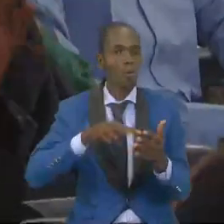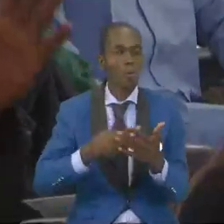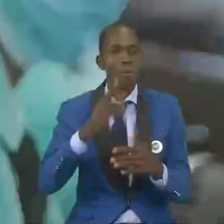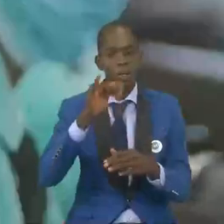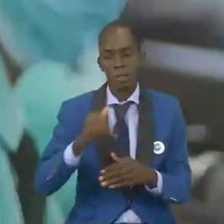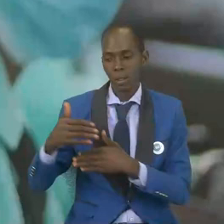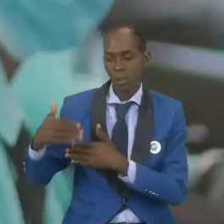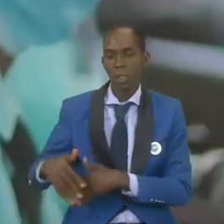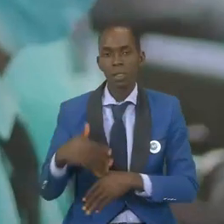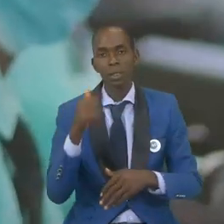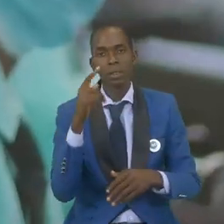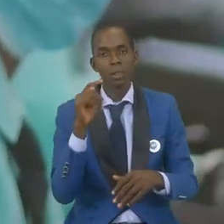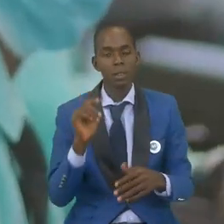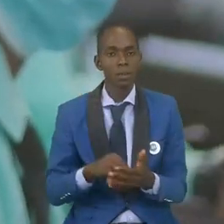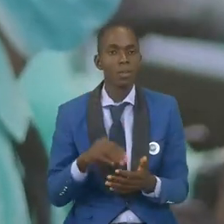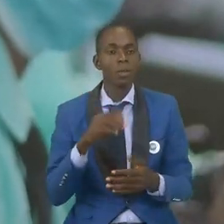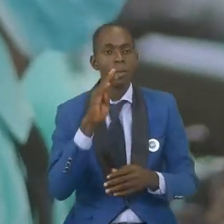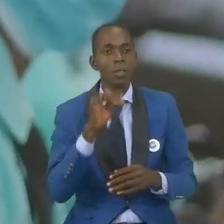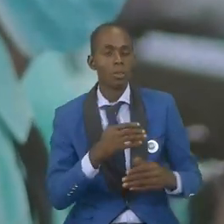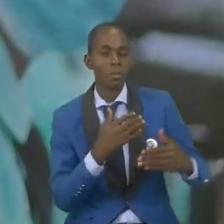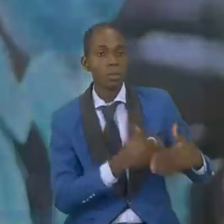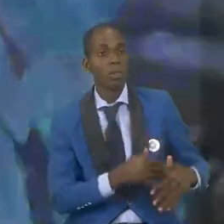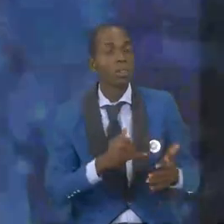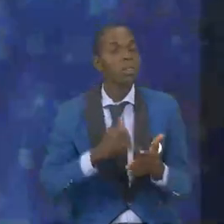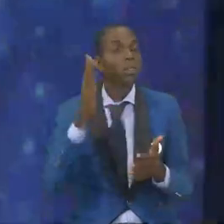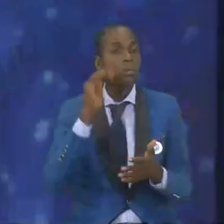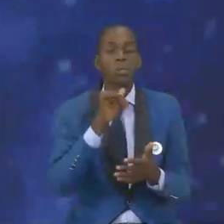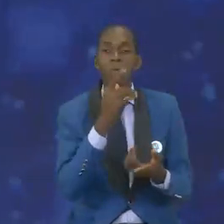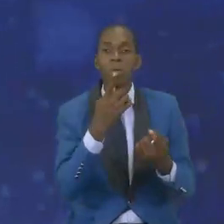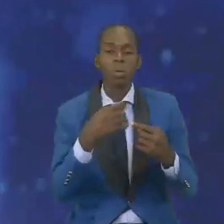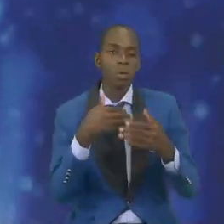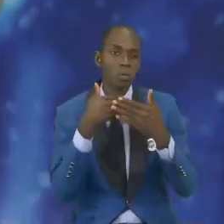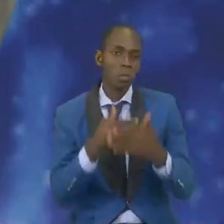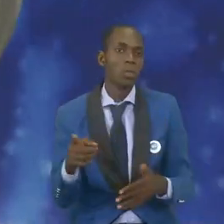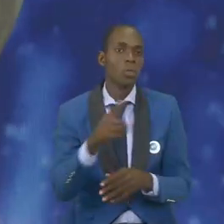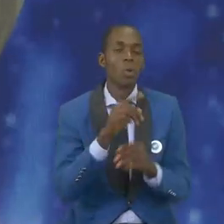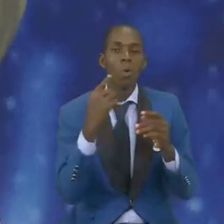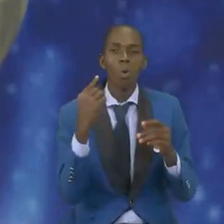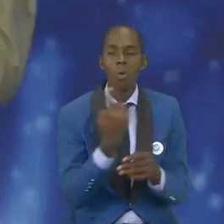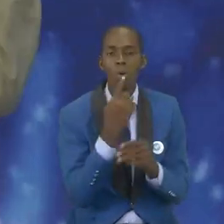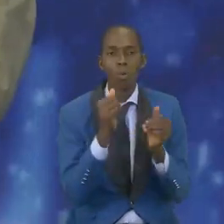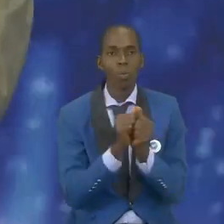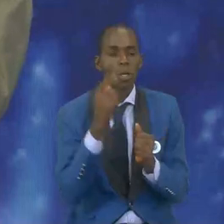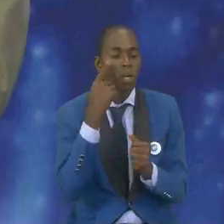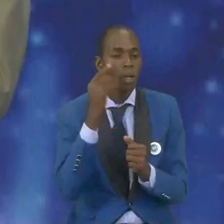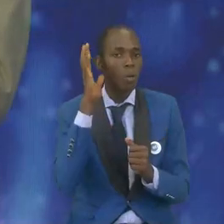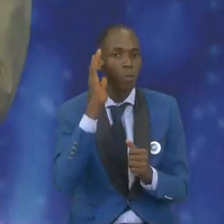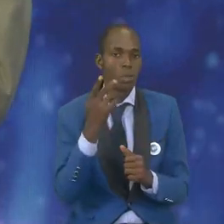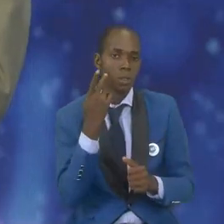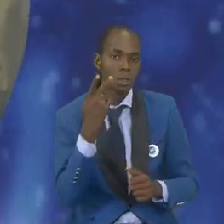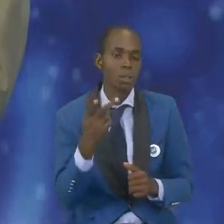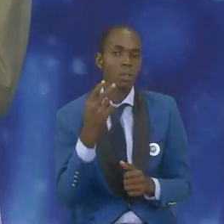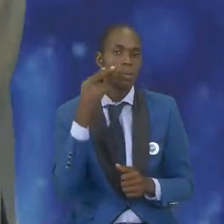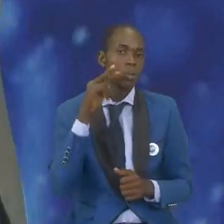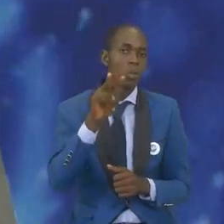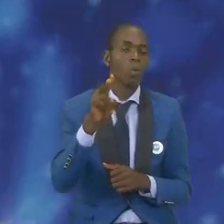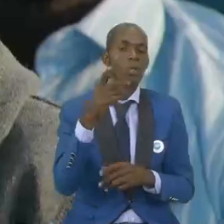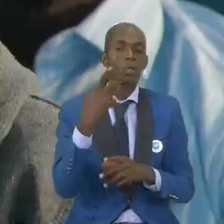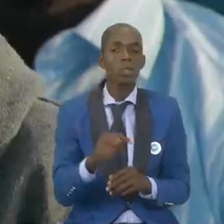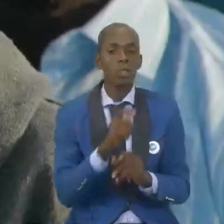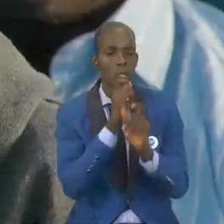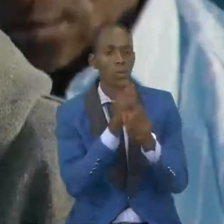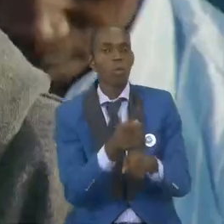l'aspic. 1000 tomberont à ton côté et 10 000 à ta droite. Tu ne seras pas atteint. De tes